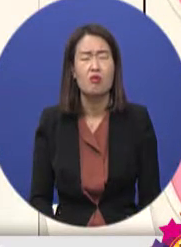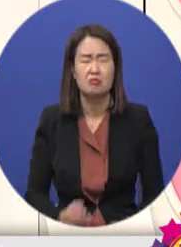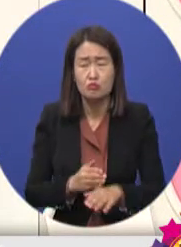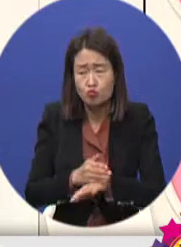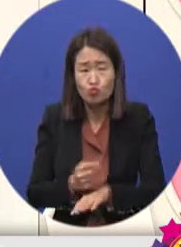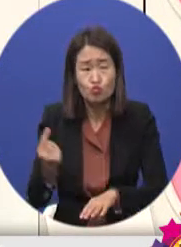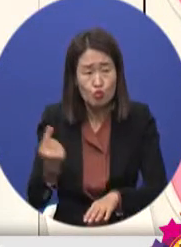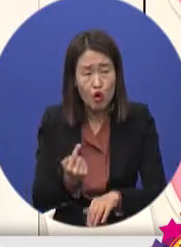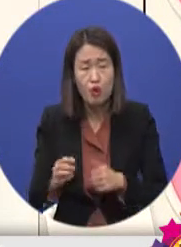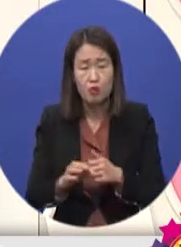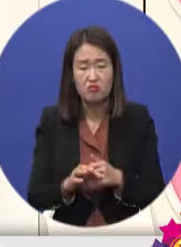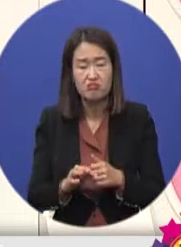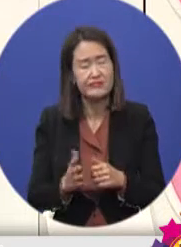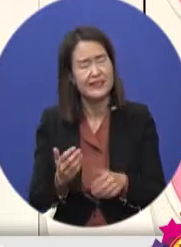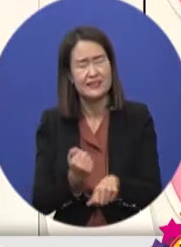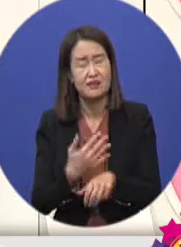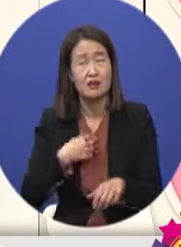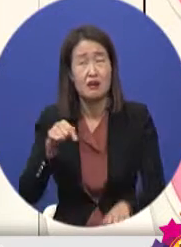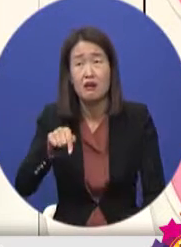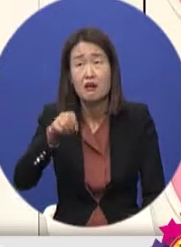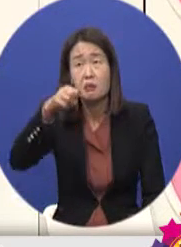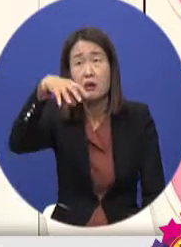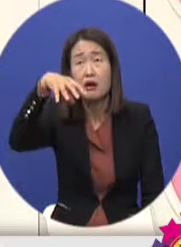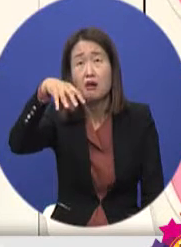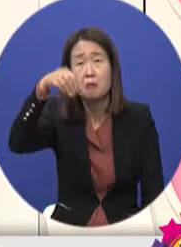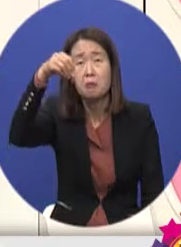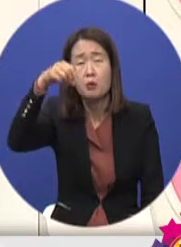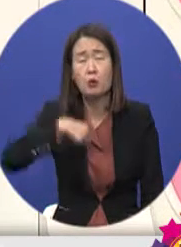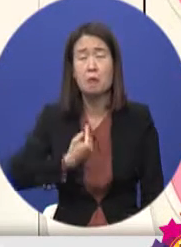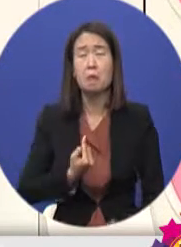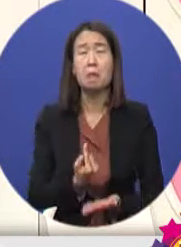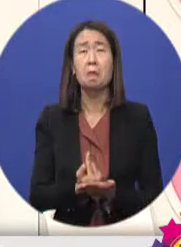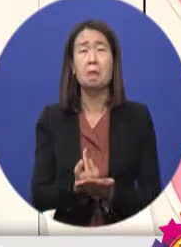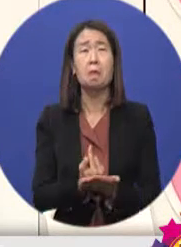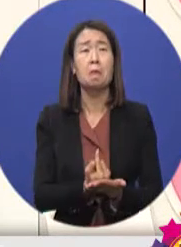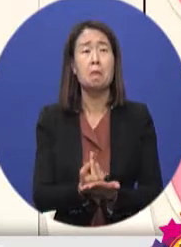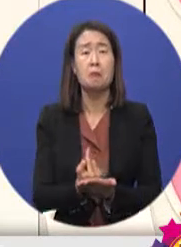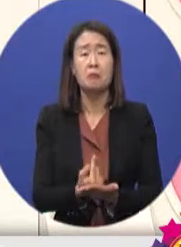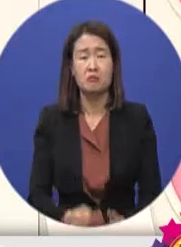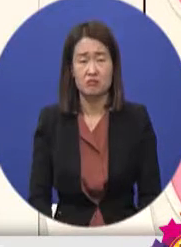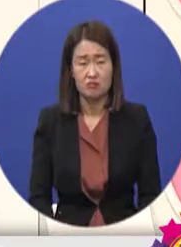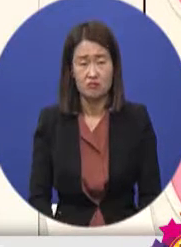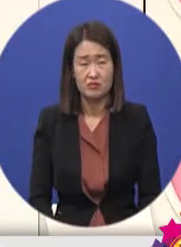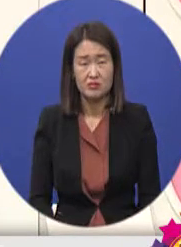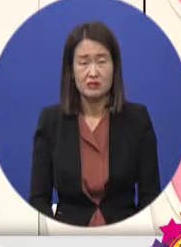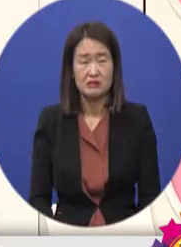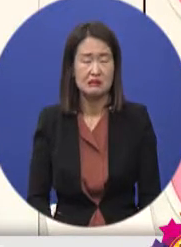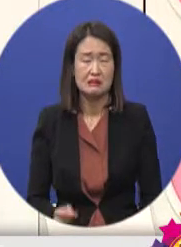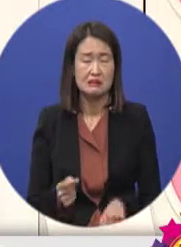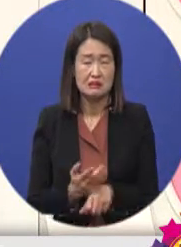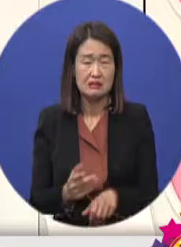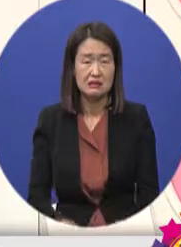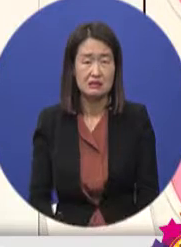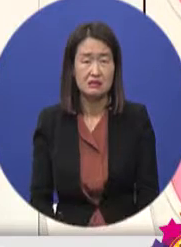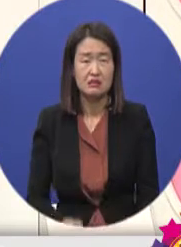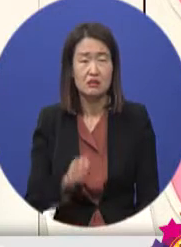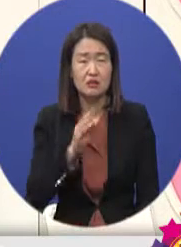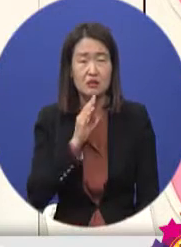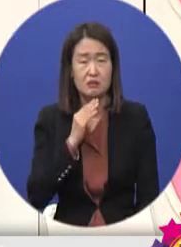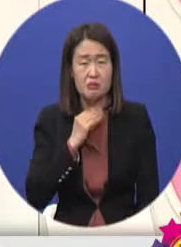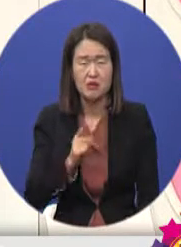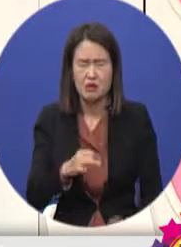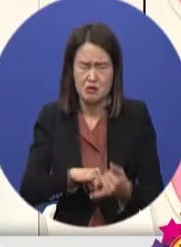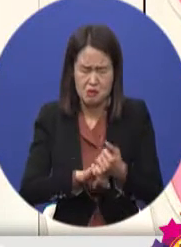그렇죠. 내가 쓰고 들어와야 하고. 네. 정막강산이죠, 뭐. 그죠? 네, 귀기라도 짊어지고 꼭 영감이 살아있어야